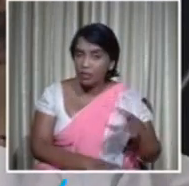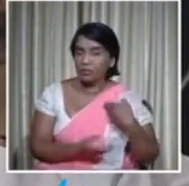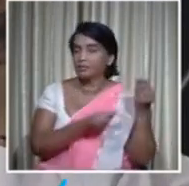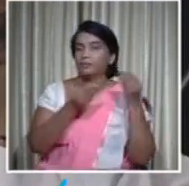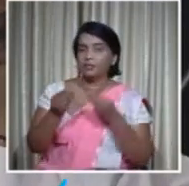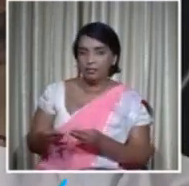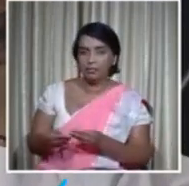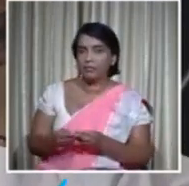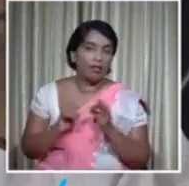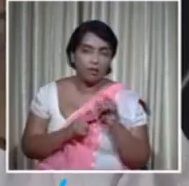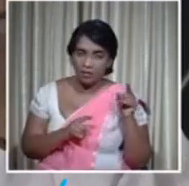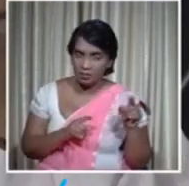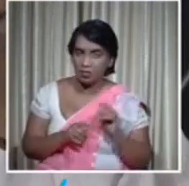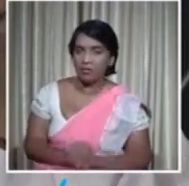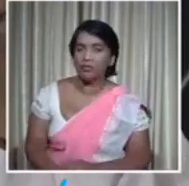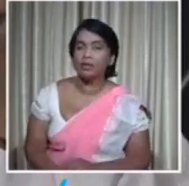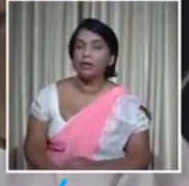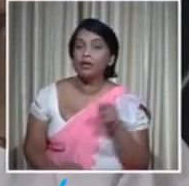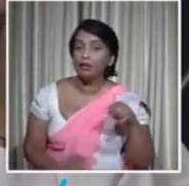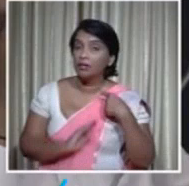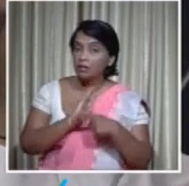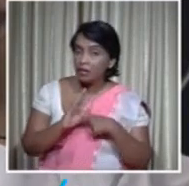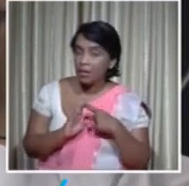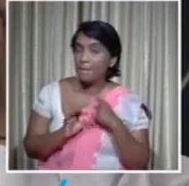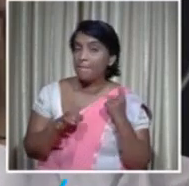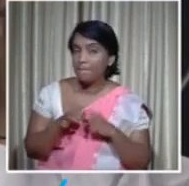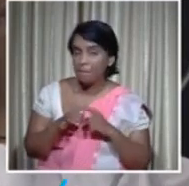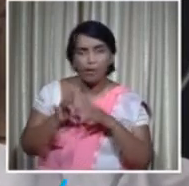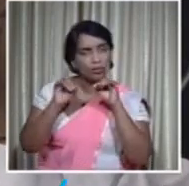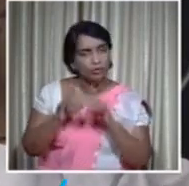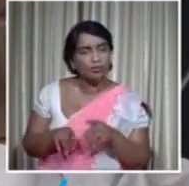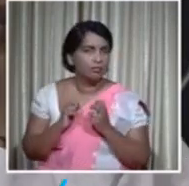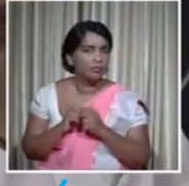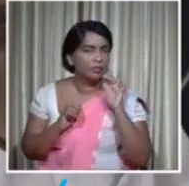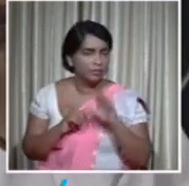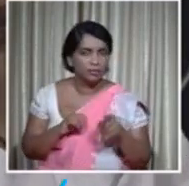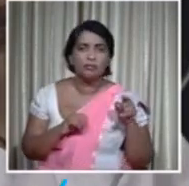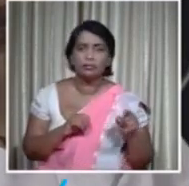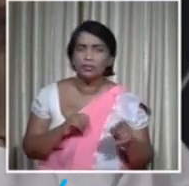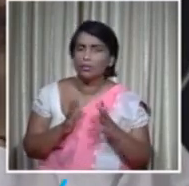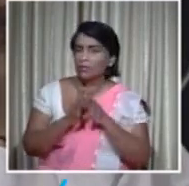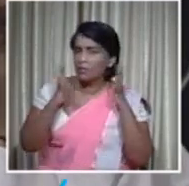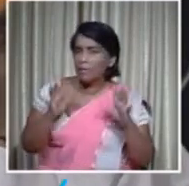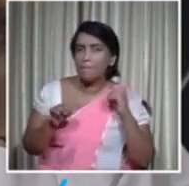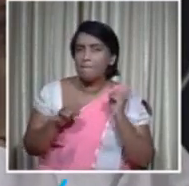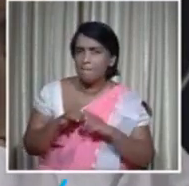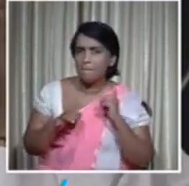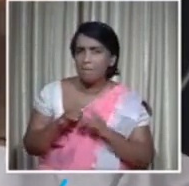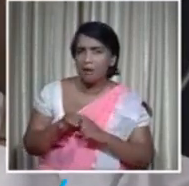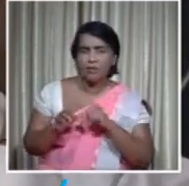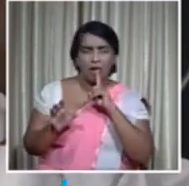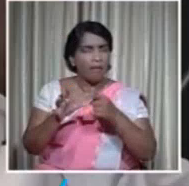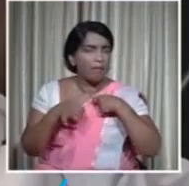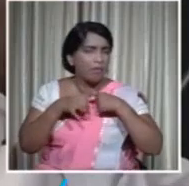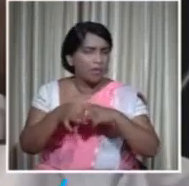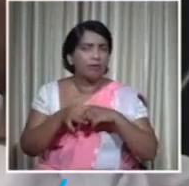ගෙනාවේ. නැතුව කිසි දෙයක් මෙතනට ගේන්න බෑ. මේ රටේ ප්‍රශ්නය ගැන මෙච්චර අර්බුද තියෙද්දි මෙච්චර ප්‍රශ්න අහන්න